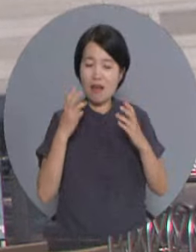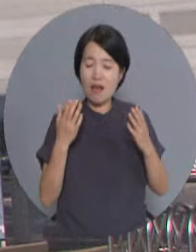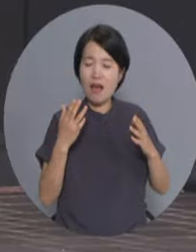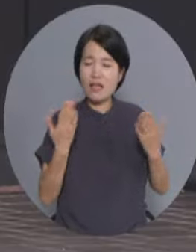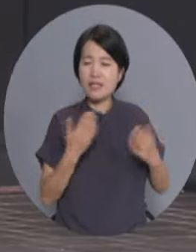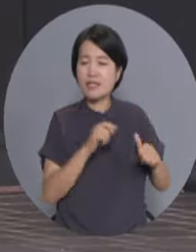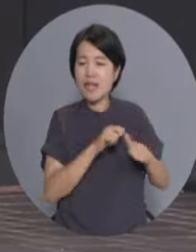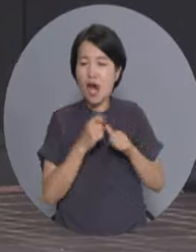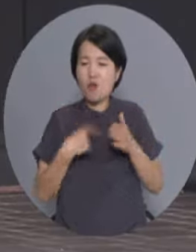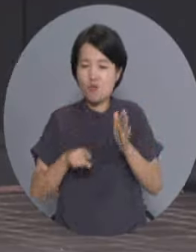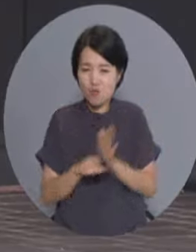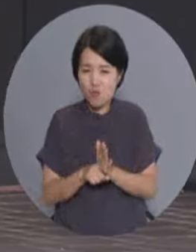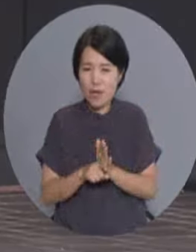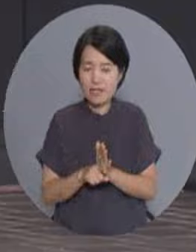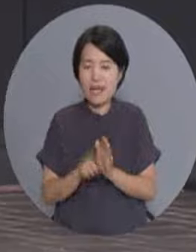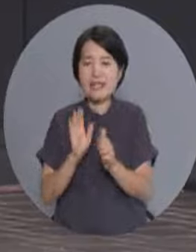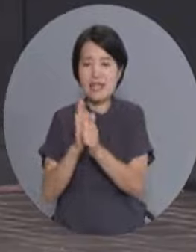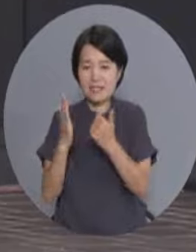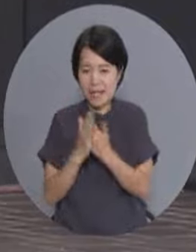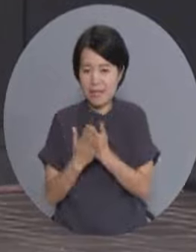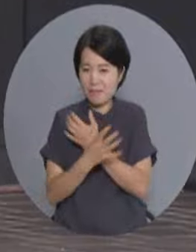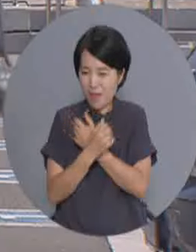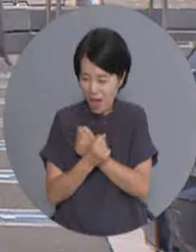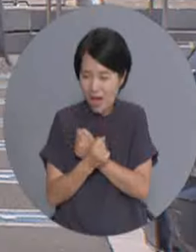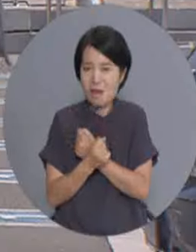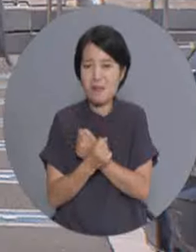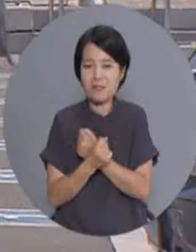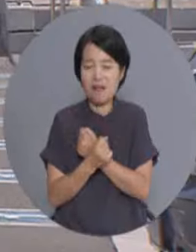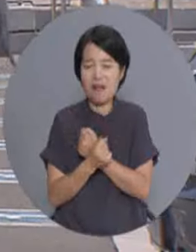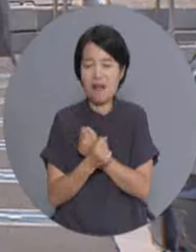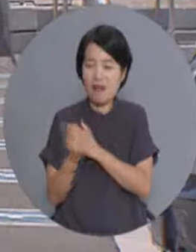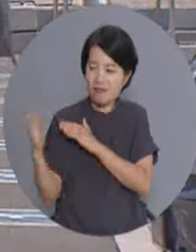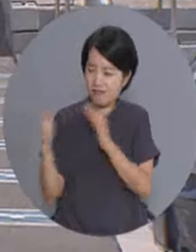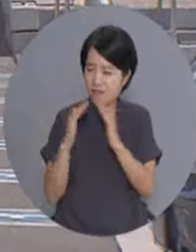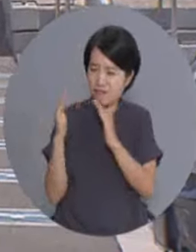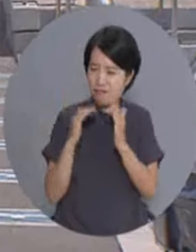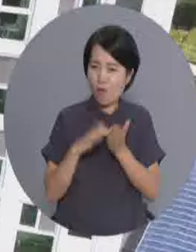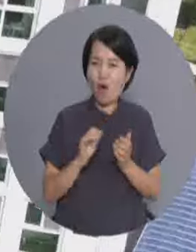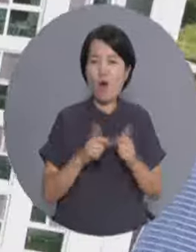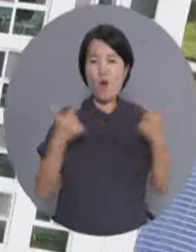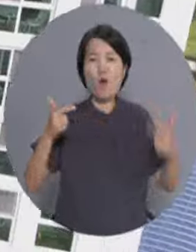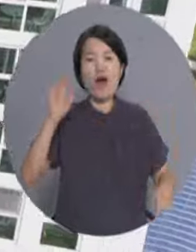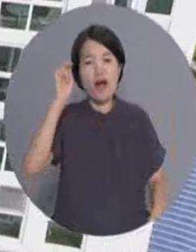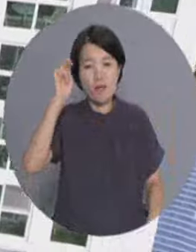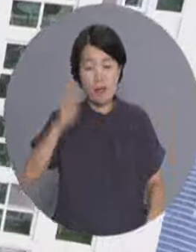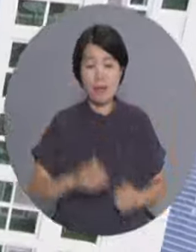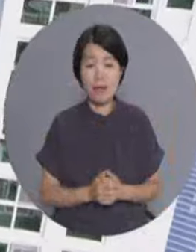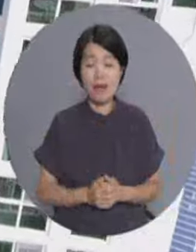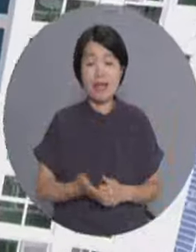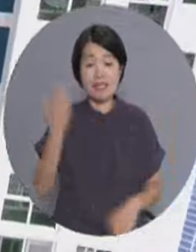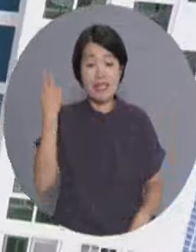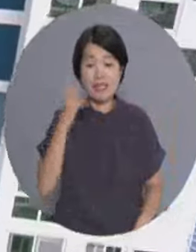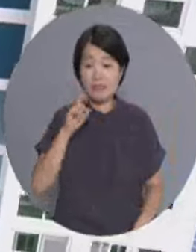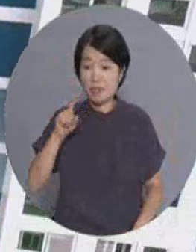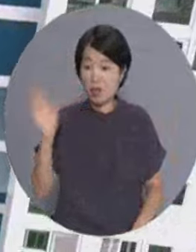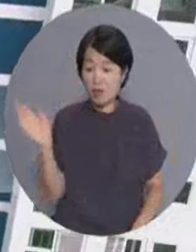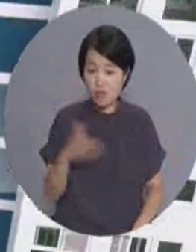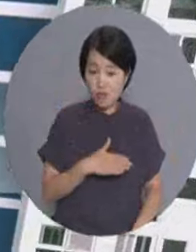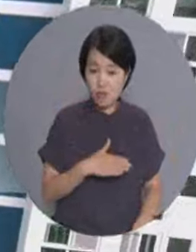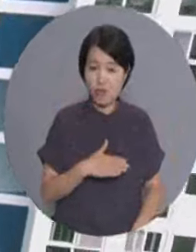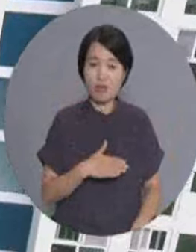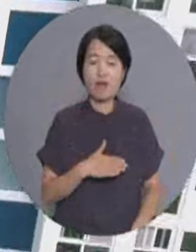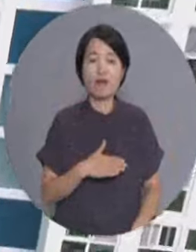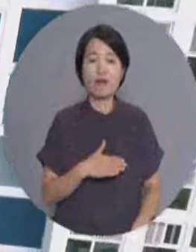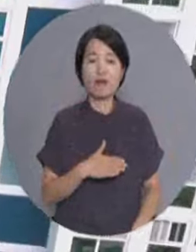맺어 일자리 증가를 견인해낸 것이 주요했던 것으로 분석하고 있습니다. 지난 2021년부터 주거